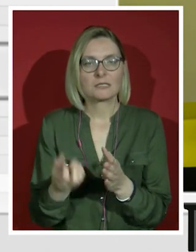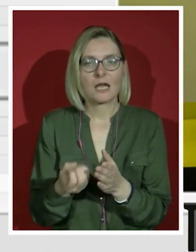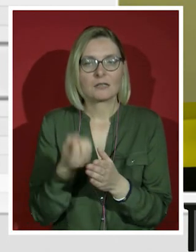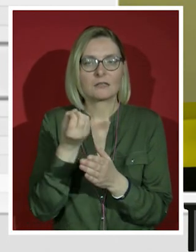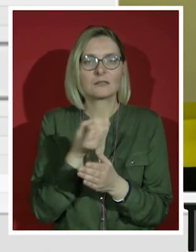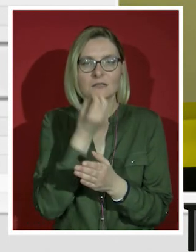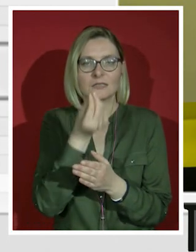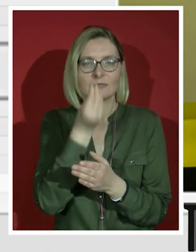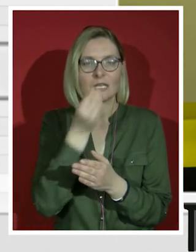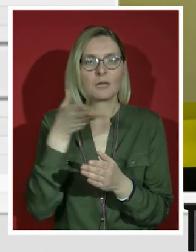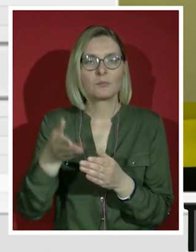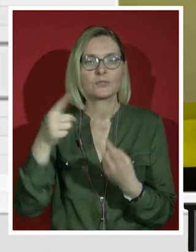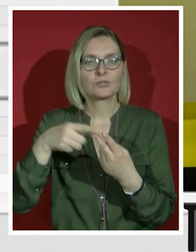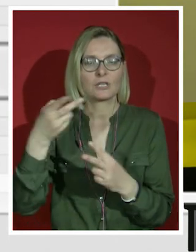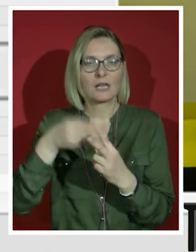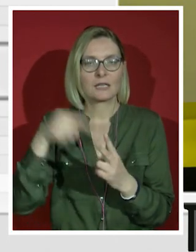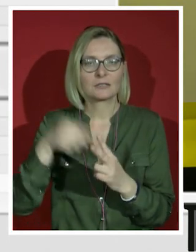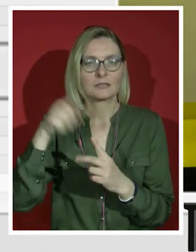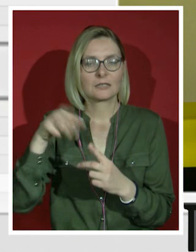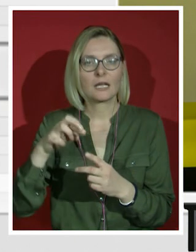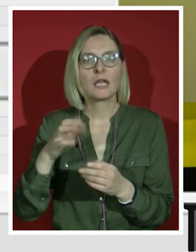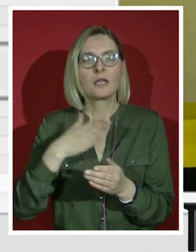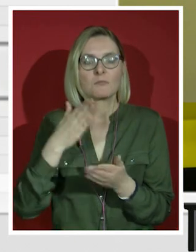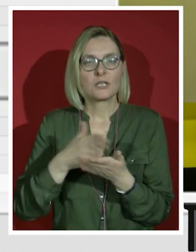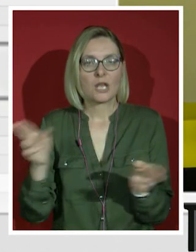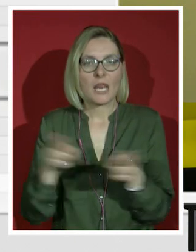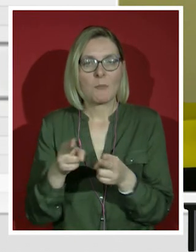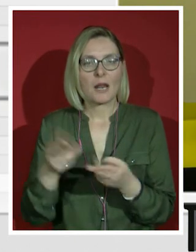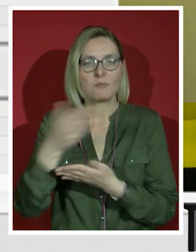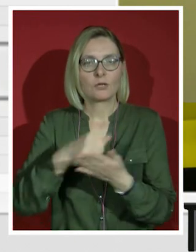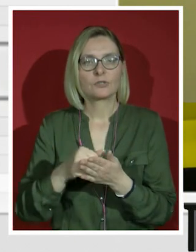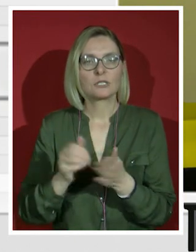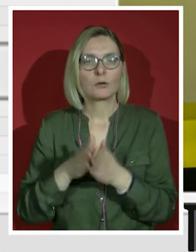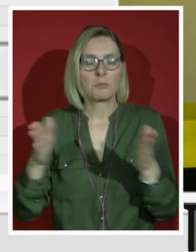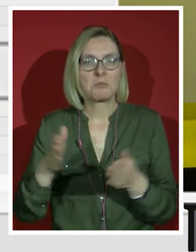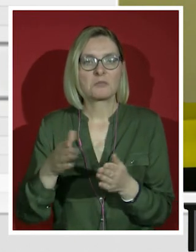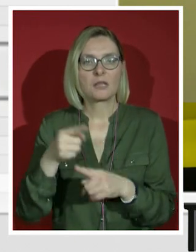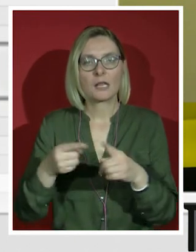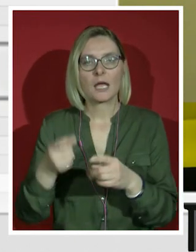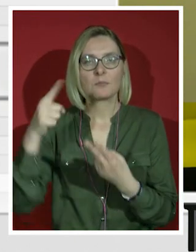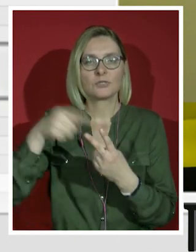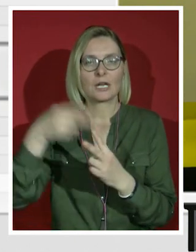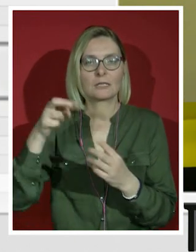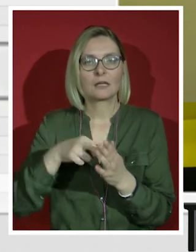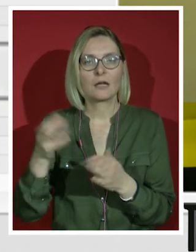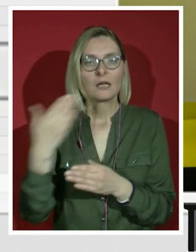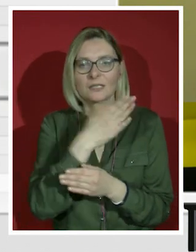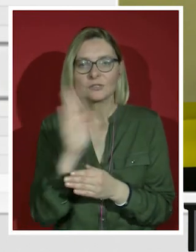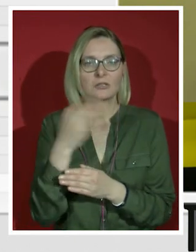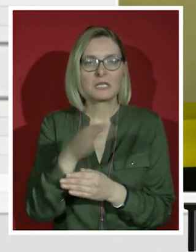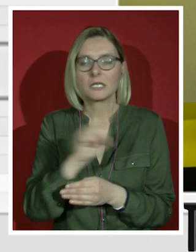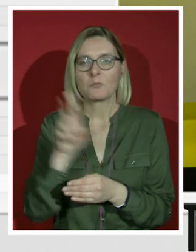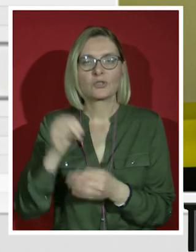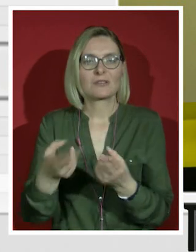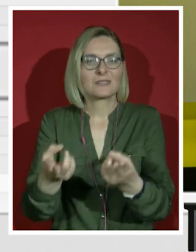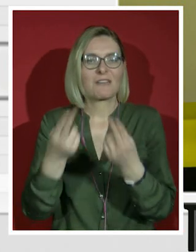намален приносот, а додека кај одреден дел на пчелите се јави и дезориентација, не можеа да се вратат во кошницата и